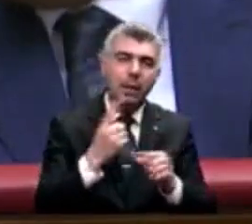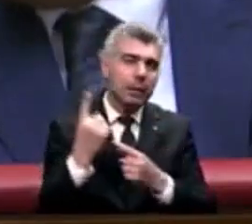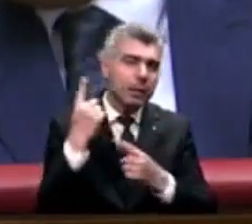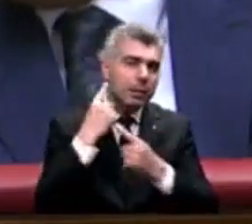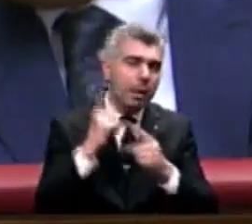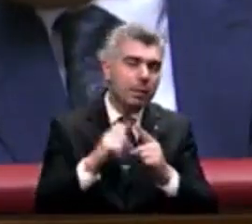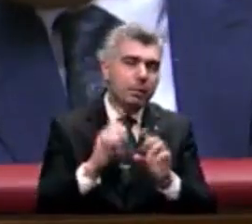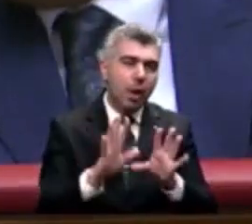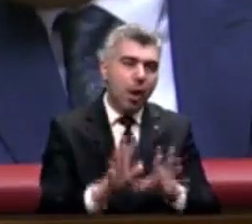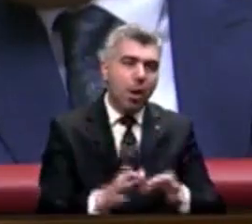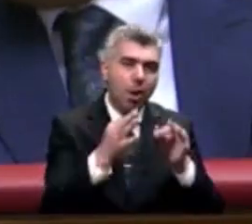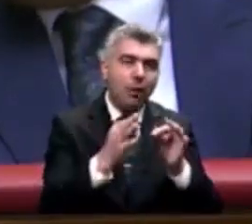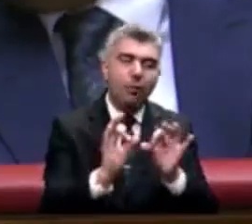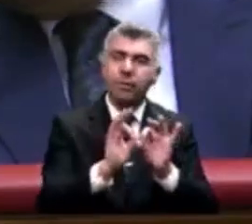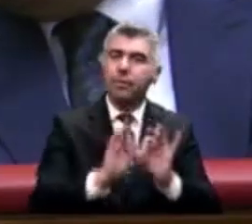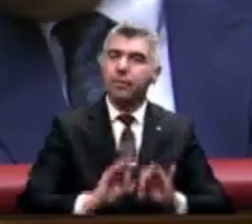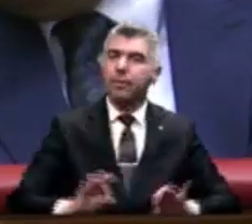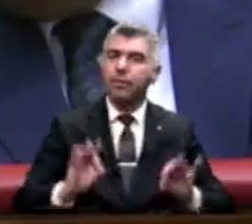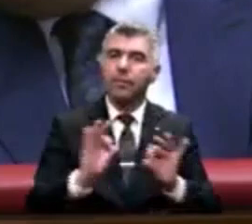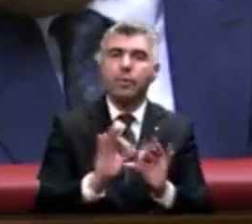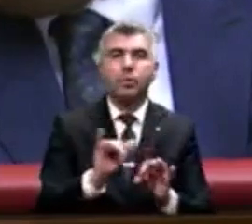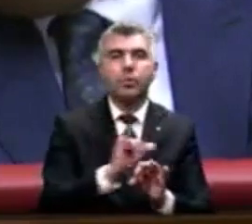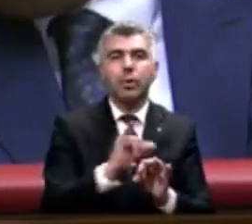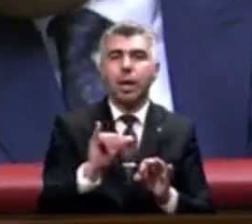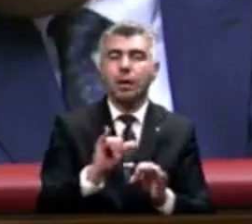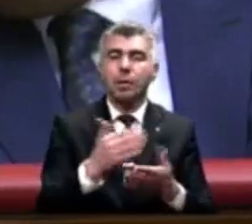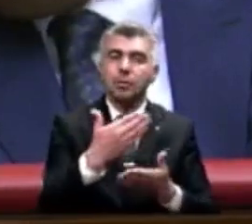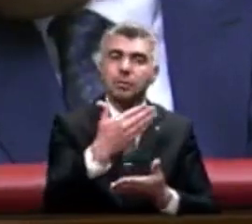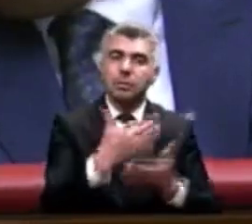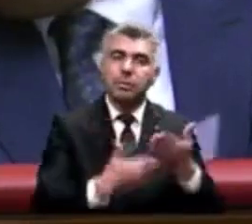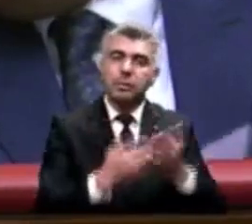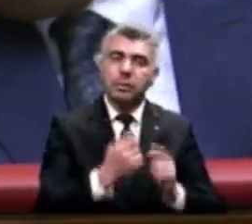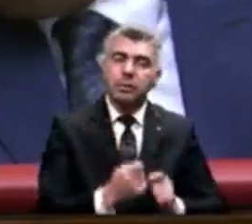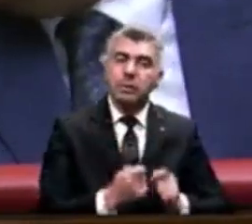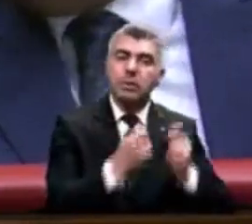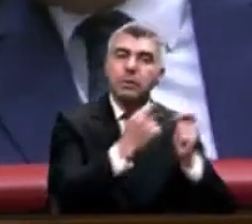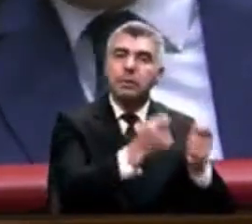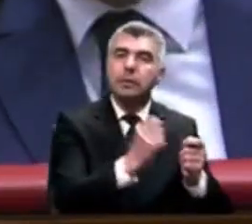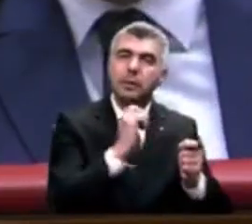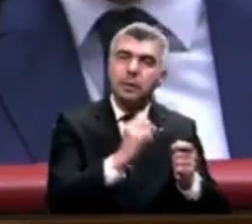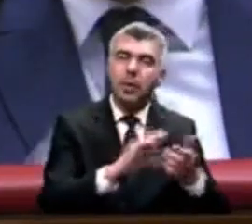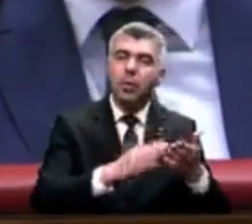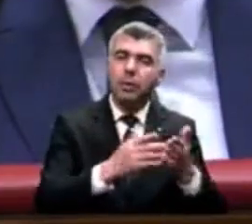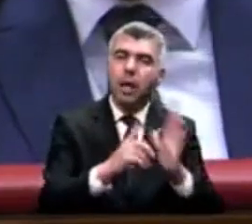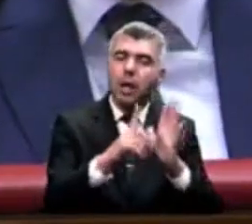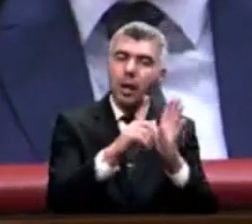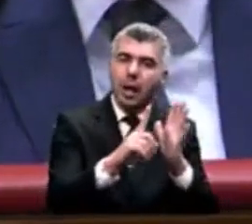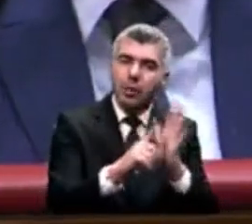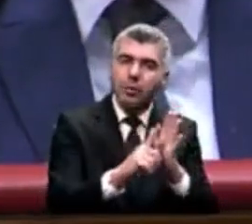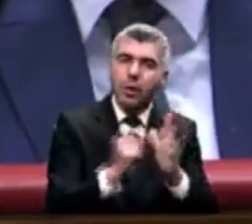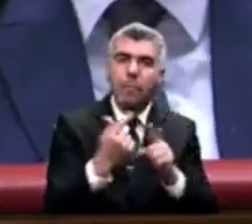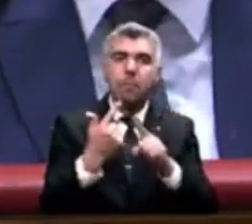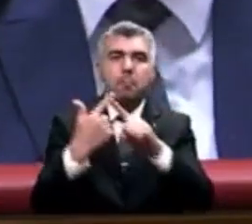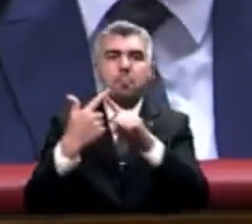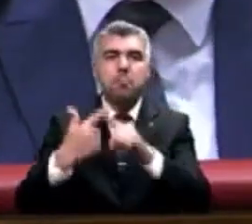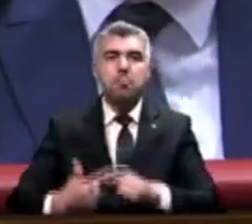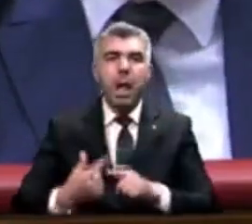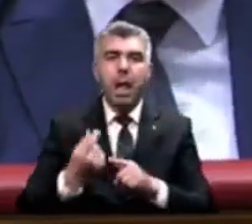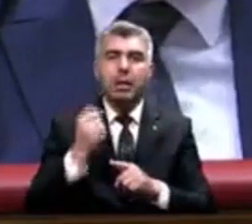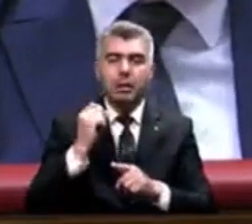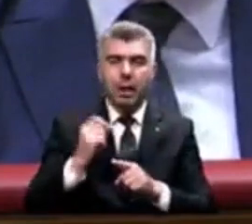إلى الملاحظات اللي وضعنا له كمذكرة تقديمية فيها مجموعة ديال الملاحظات على المستوى القانوني والمادي